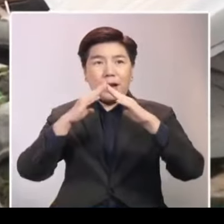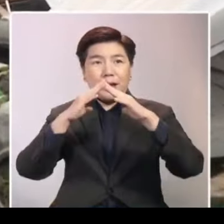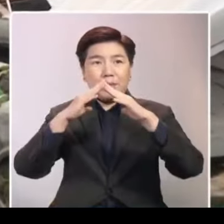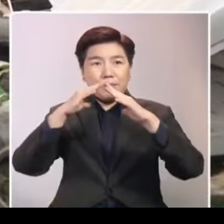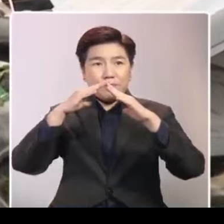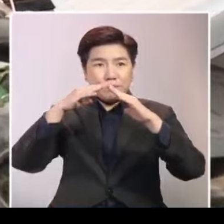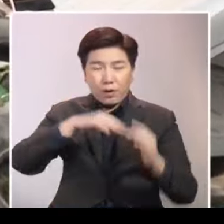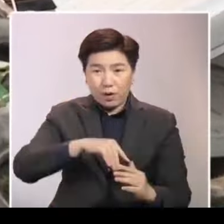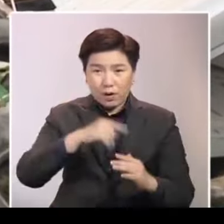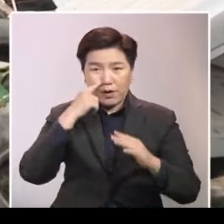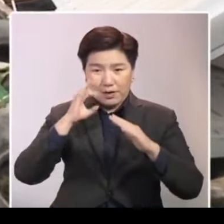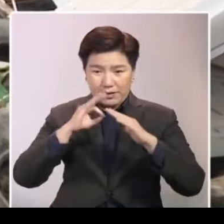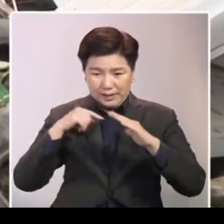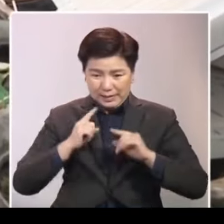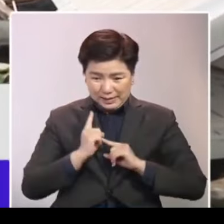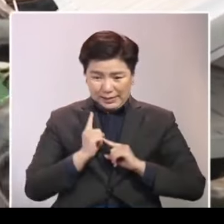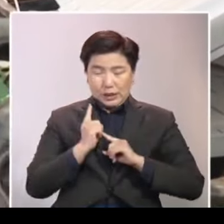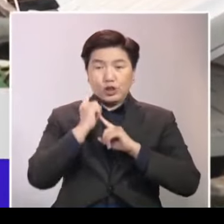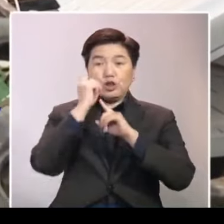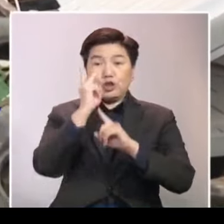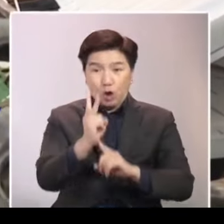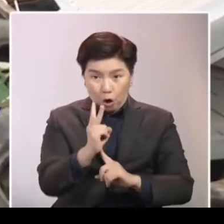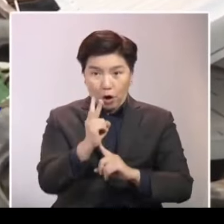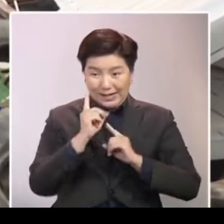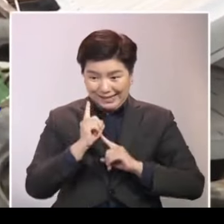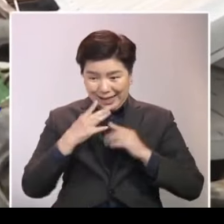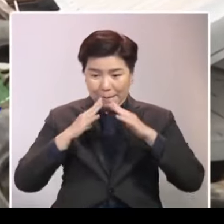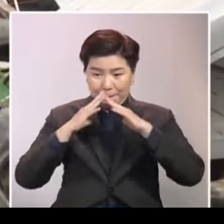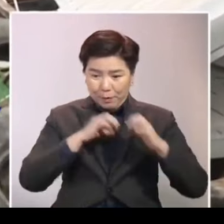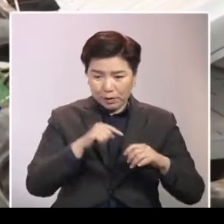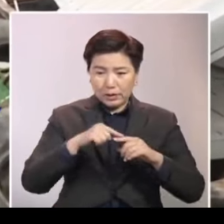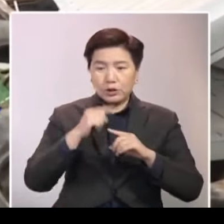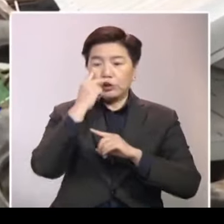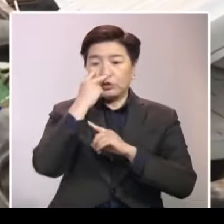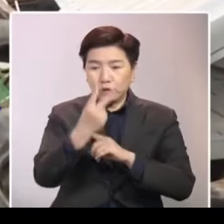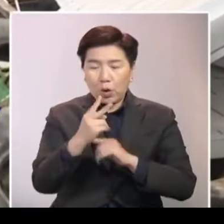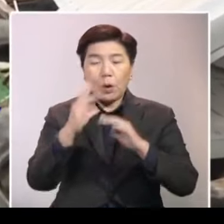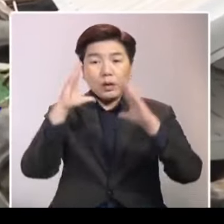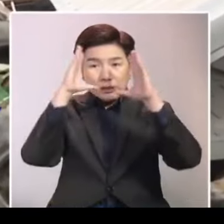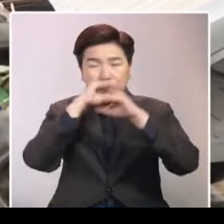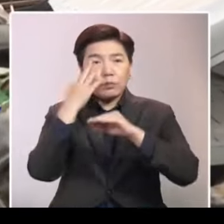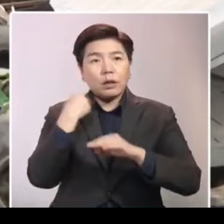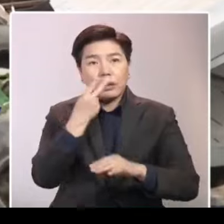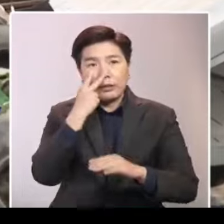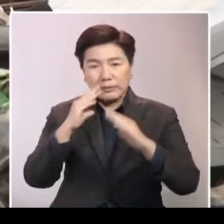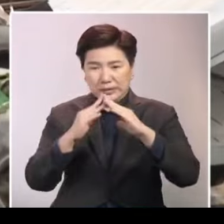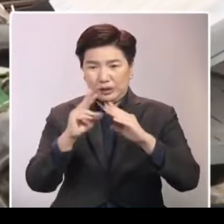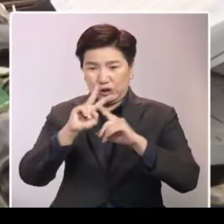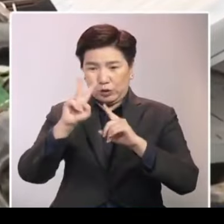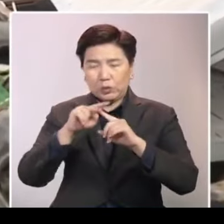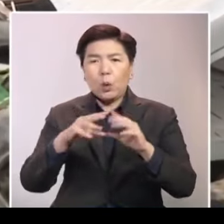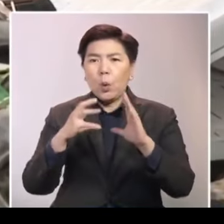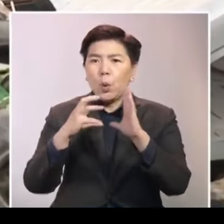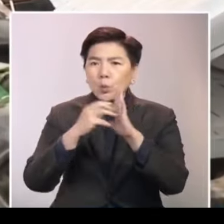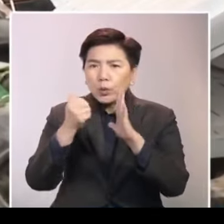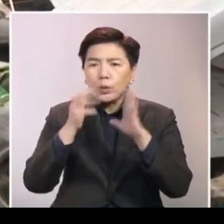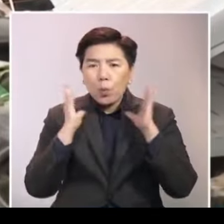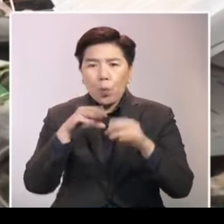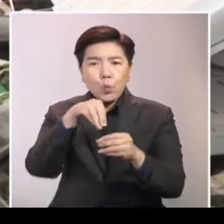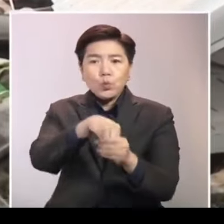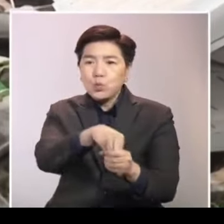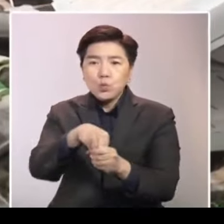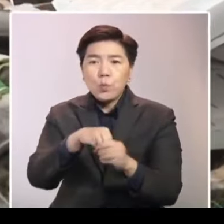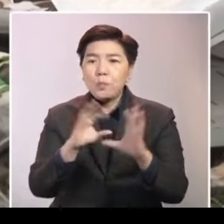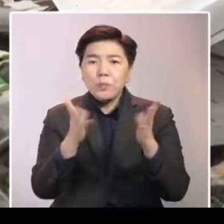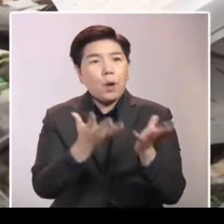าในน้ำนะคะก็เป็นหลังที่2ค่ะซึ่งตกลงมาเมื่อคืนนี้นะคะชาวบ้านที่เห็นเหตุการณ์ก็บอกว่าโชคดีที่ไม่มีใครอยู่ใน